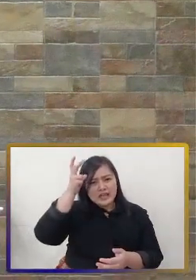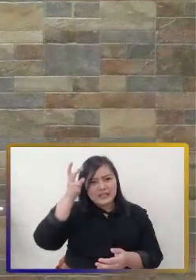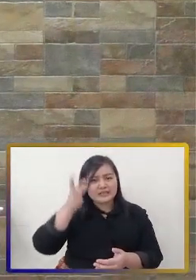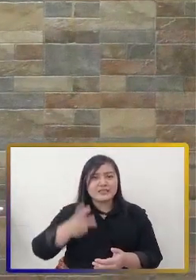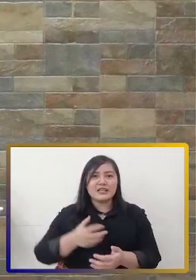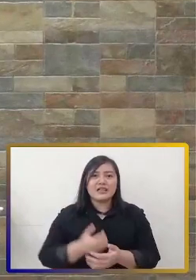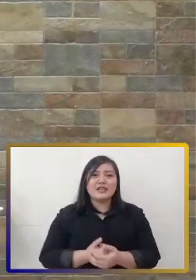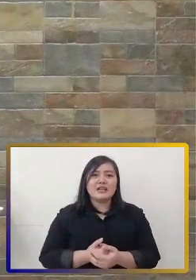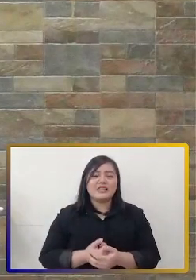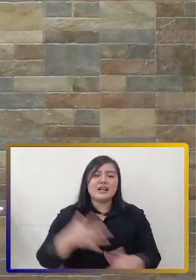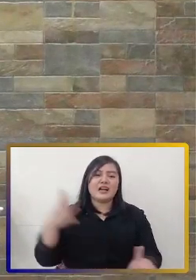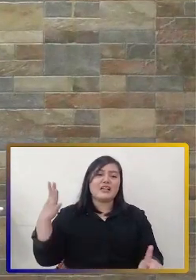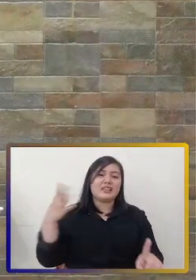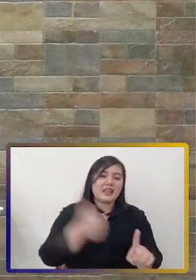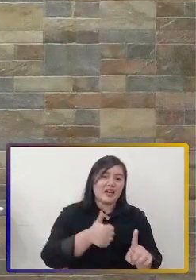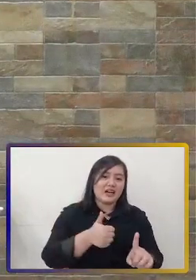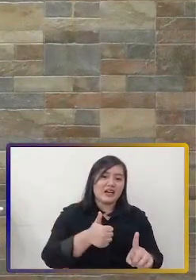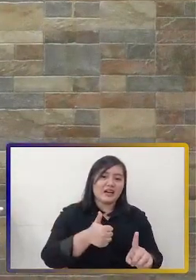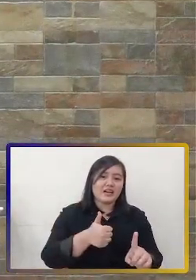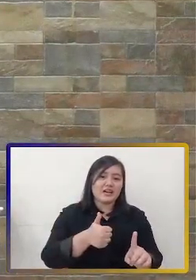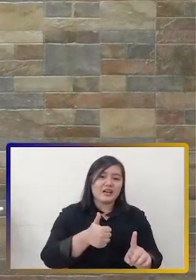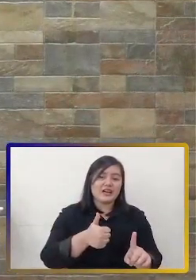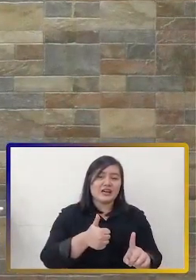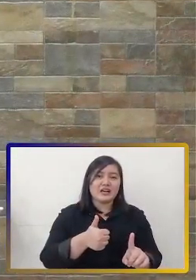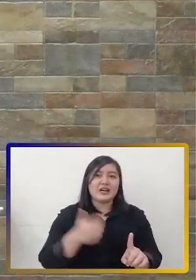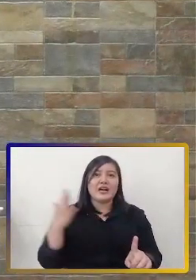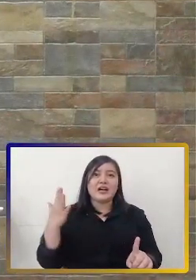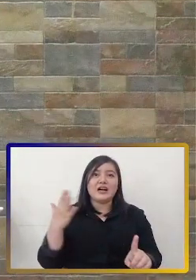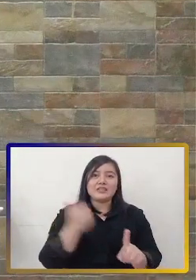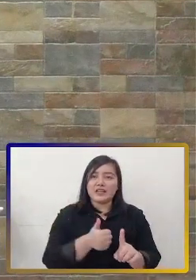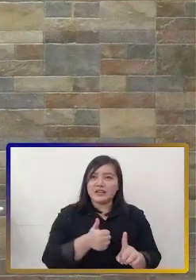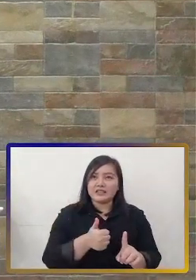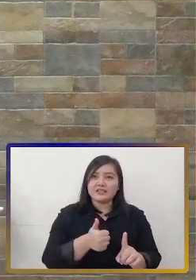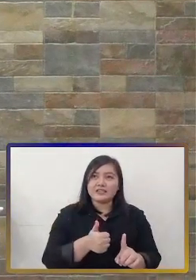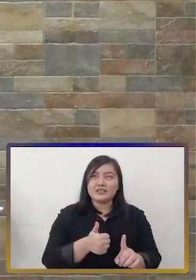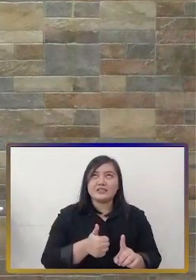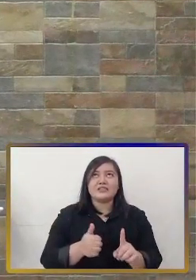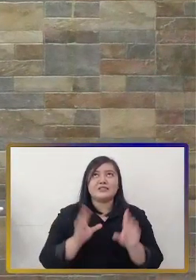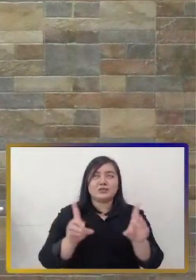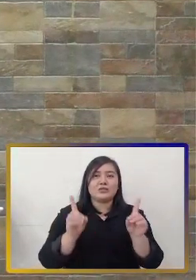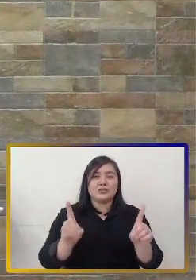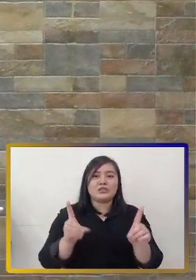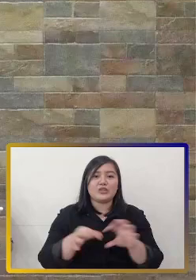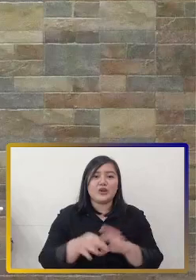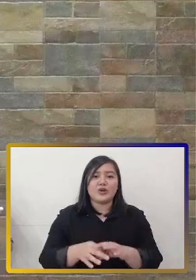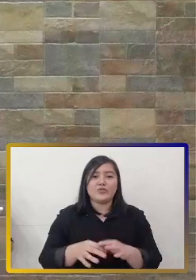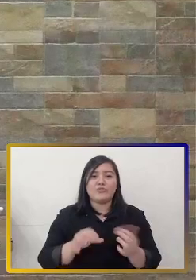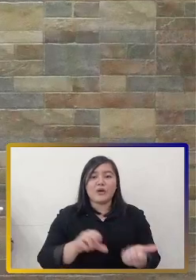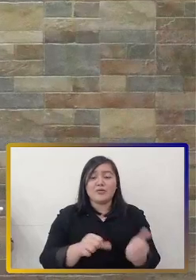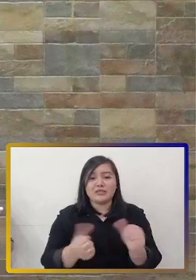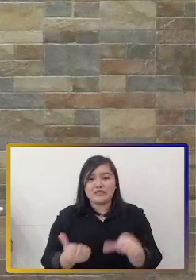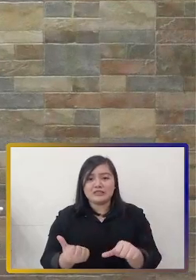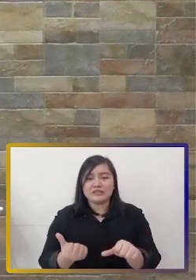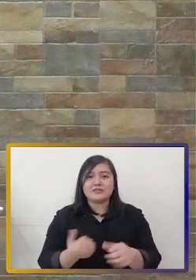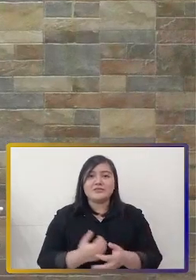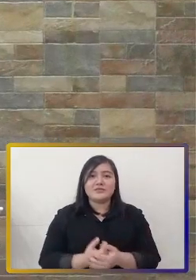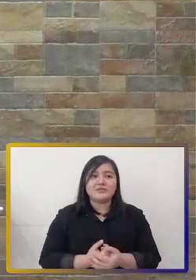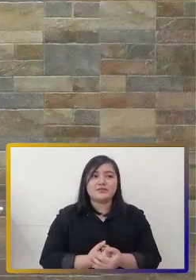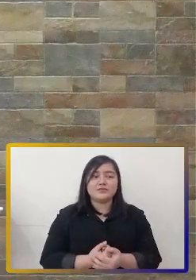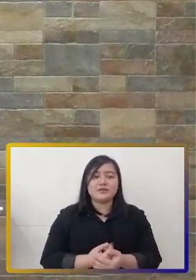fact, inuturo po namin ito sa Baptist history. Meron nga kaming kataga sa Bible school na binabanggit ko po sa kanila